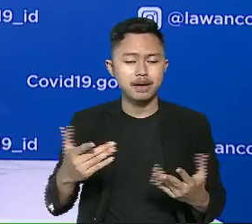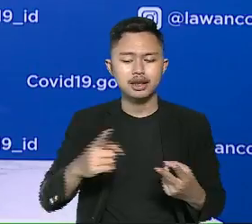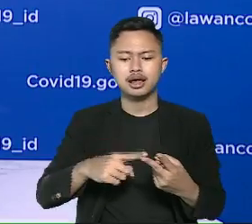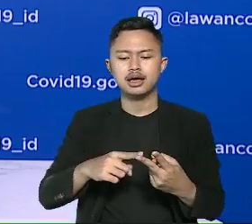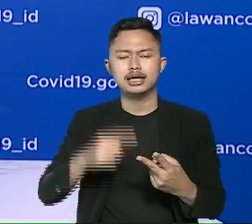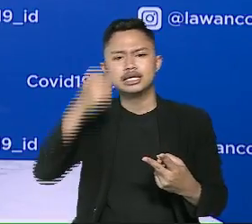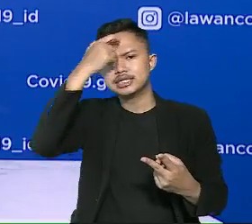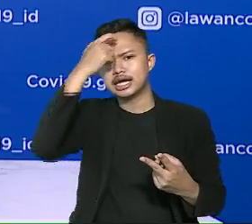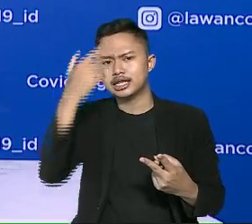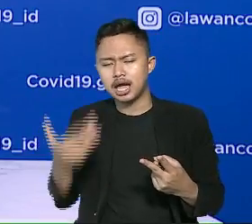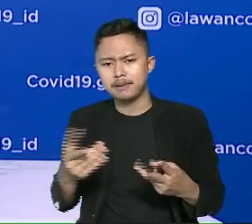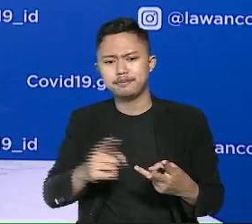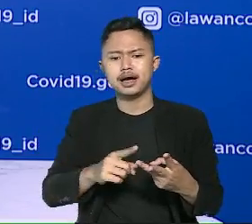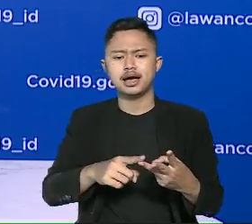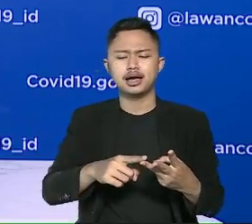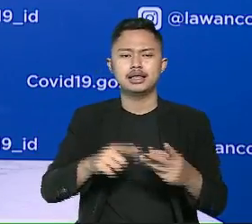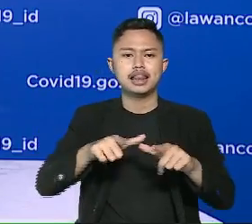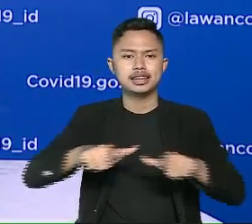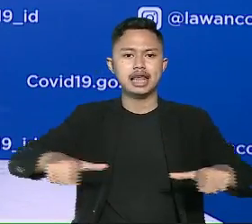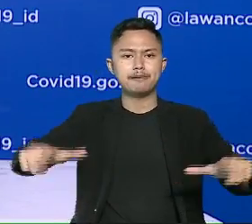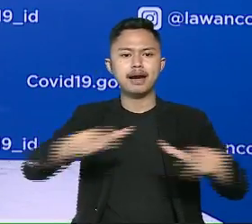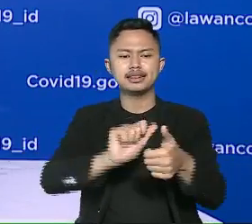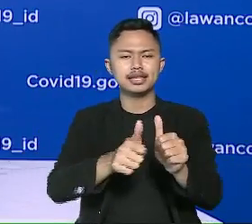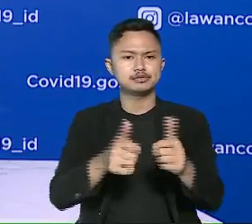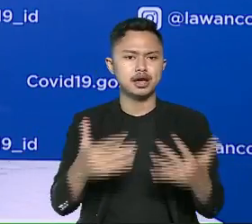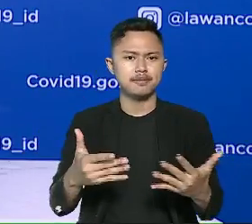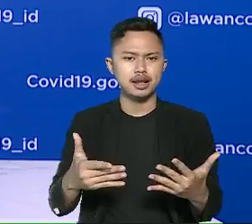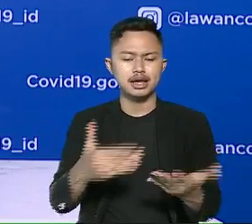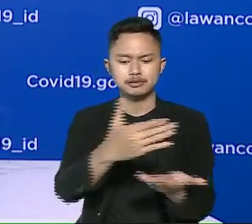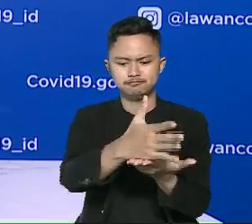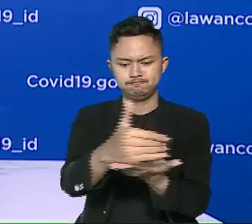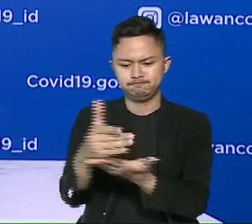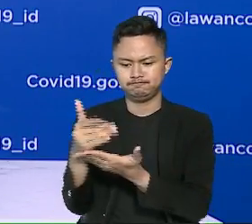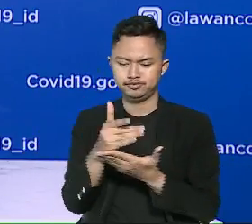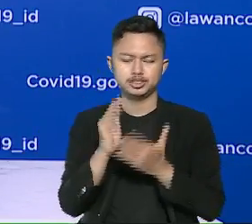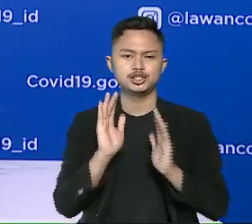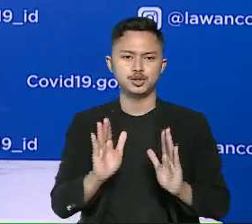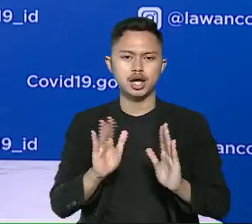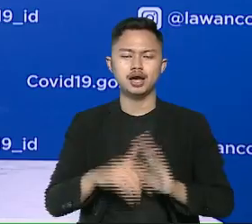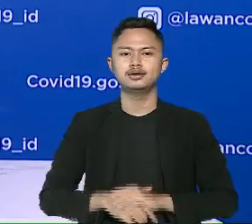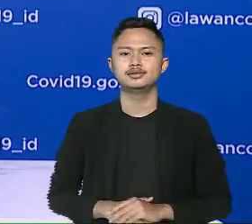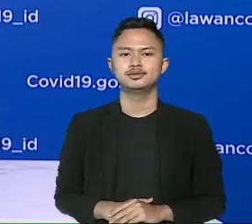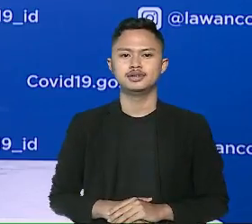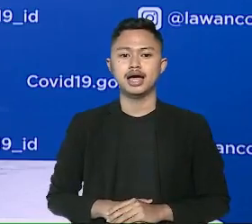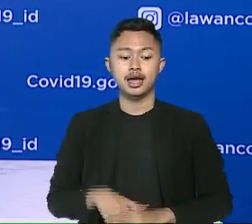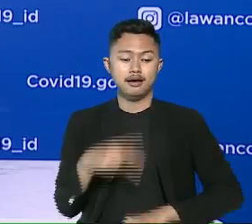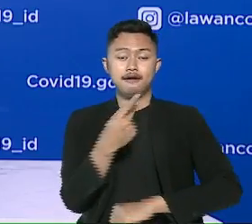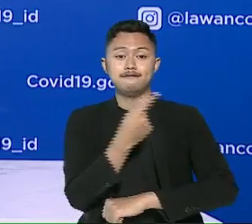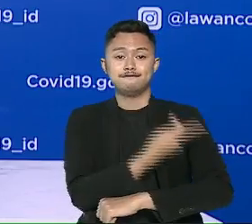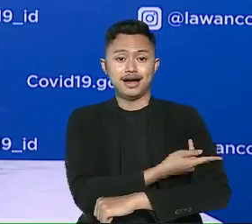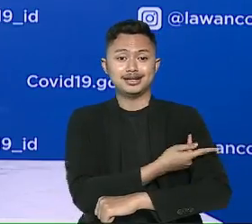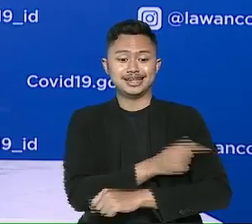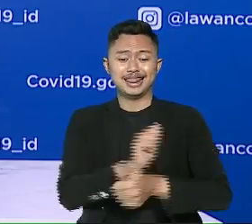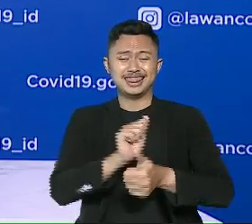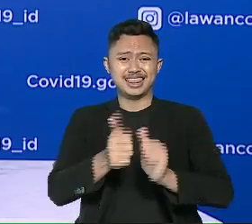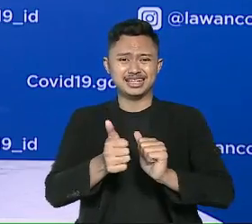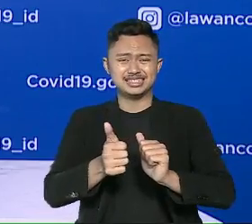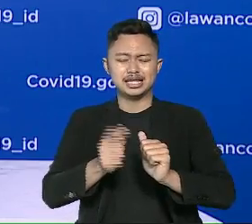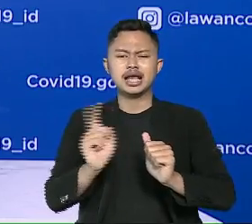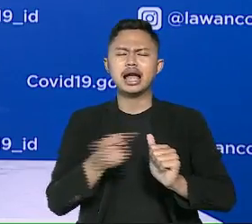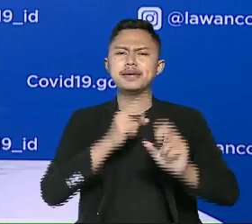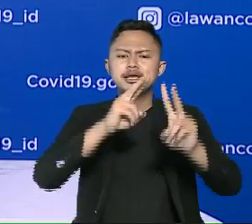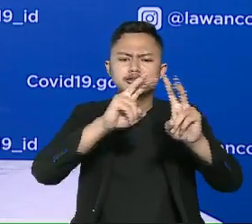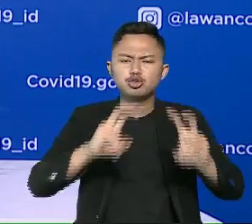petugas di lapangan terkait teknis screeningnya. Selain itu, cakupan vaksinasi hasil survei